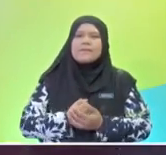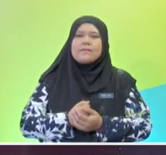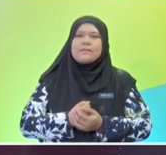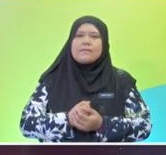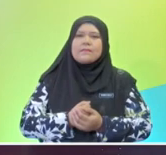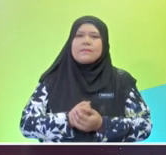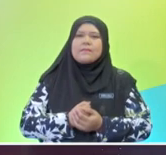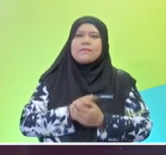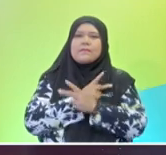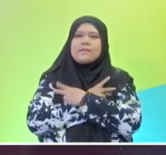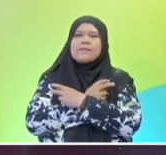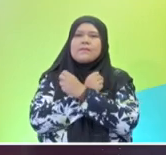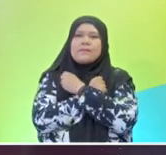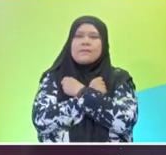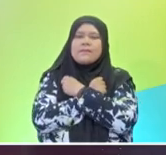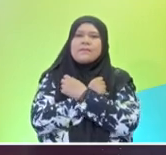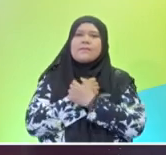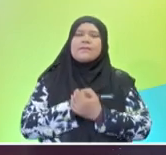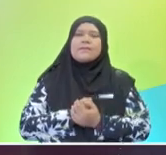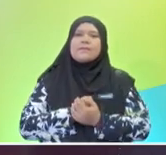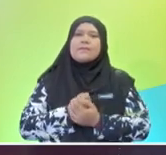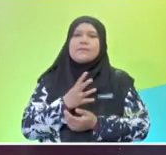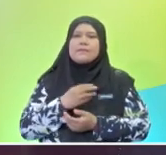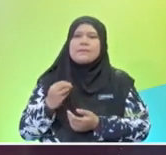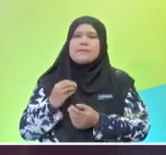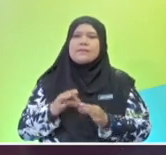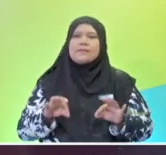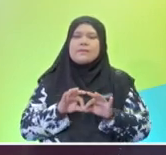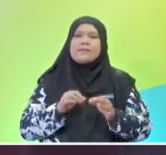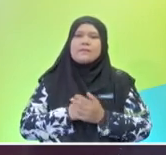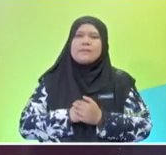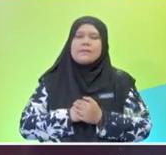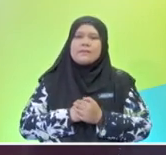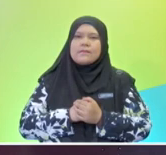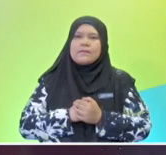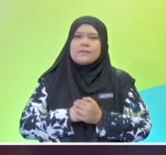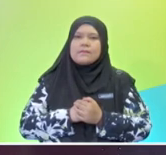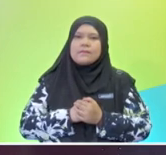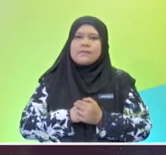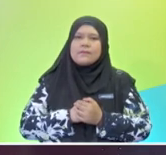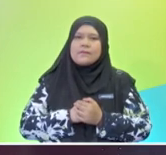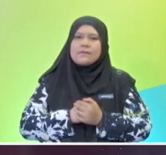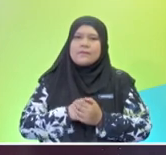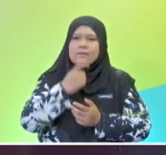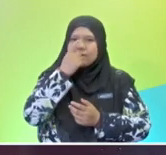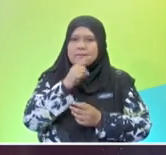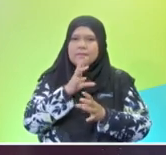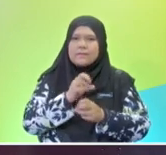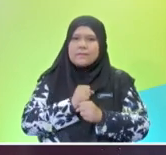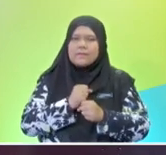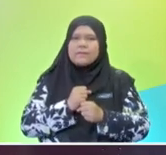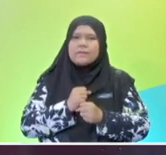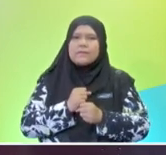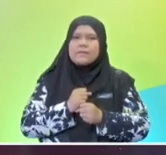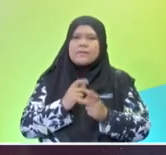Kasih sayang cikgu. Ya, betul. Kasih sayang dan kepentingan untuk ada keluarga yang harmoni. Saya ingat cikgu cakap.